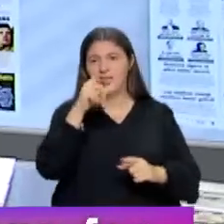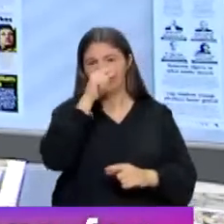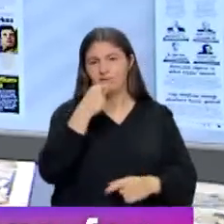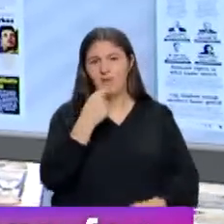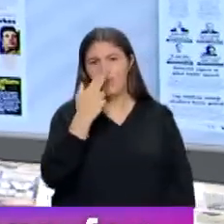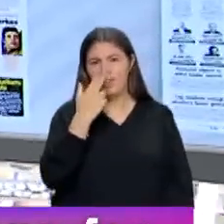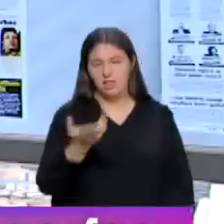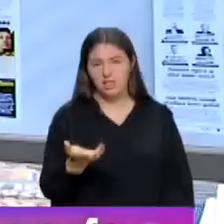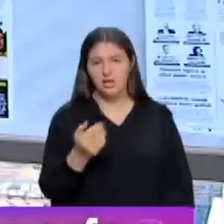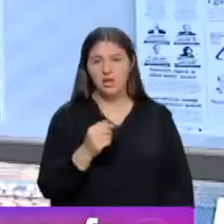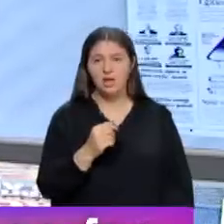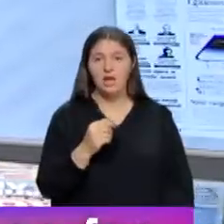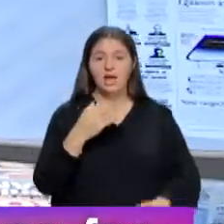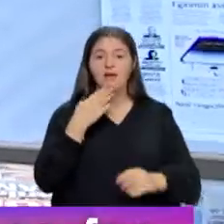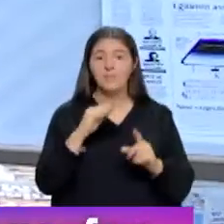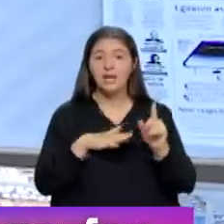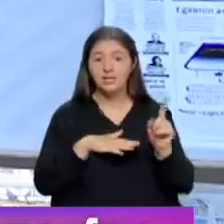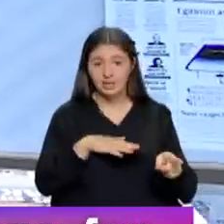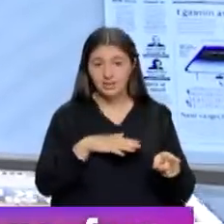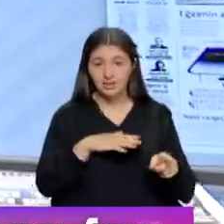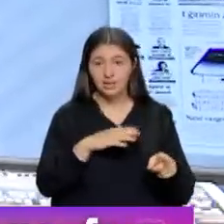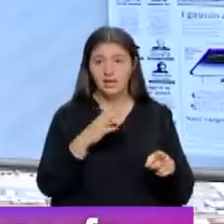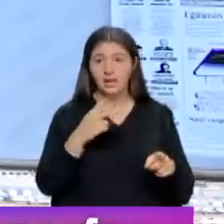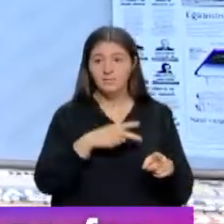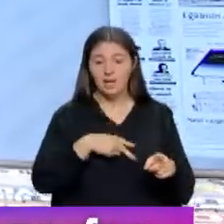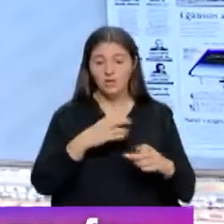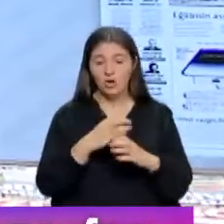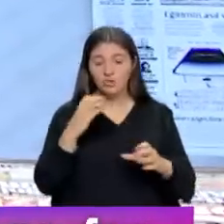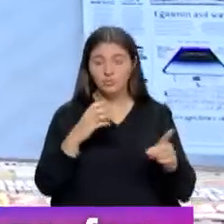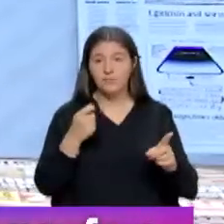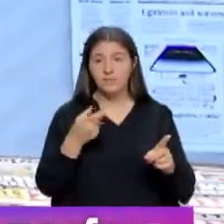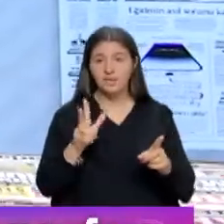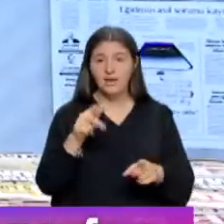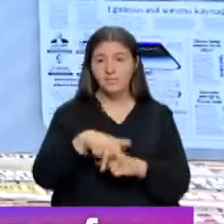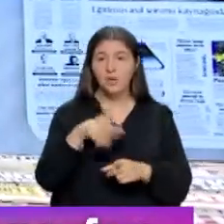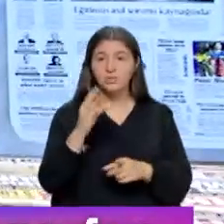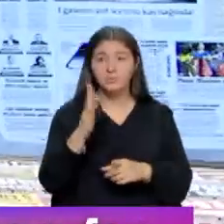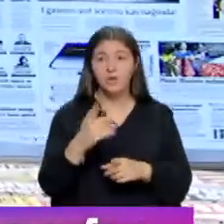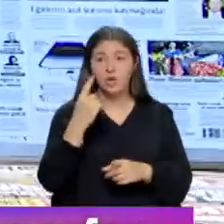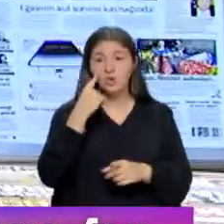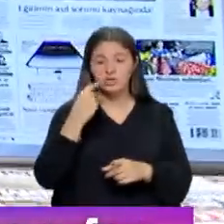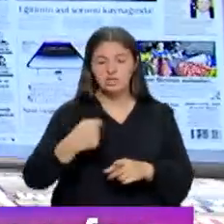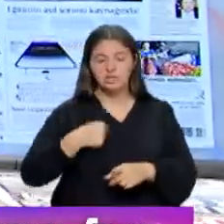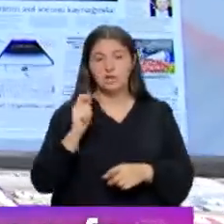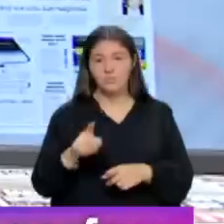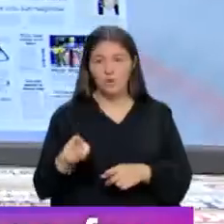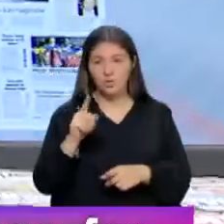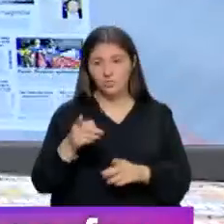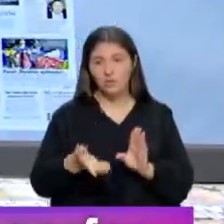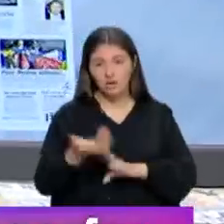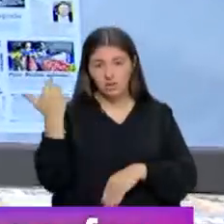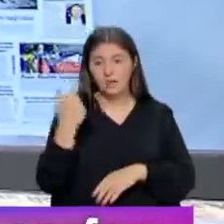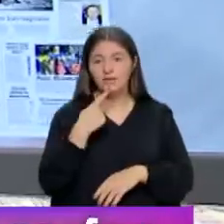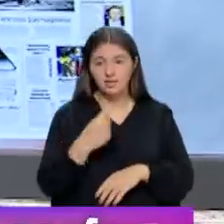demeye emeklinin belediye otobüslerine bedava binmesi bile göze batıyor onu da